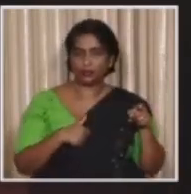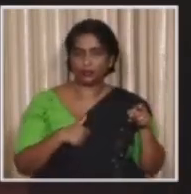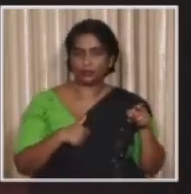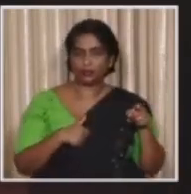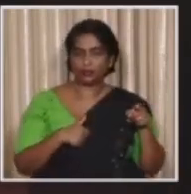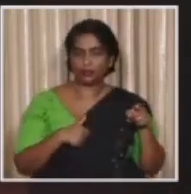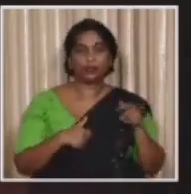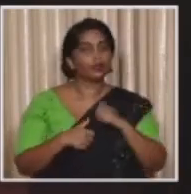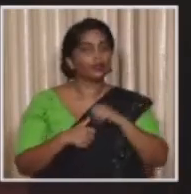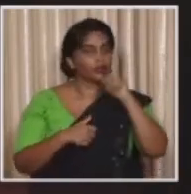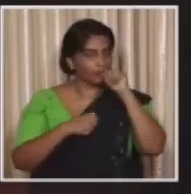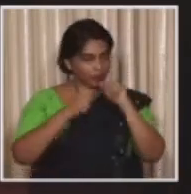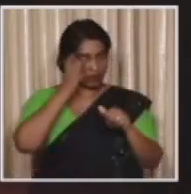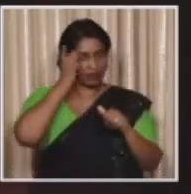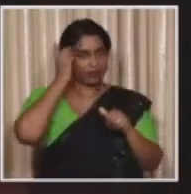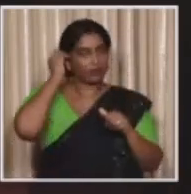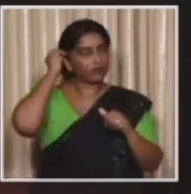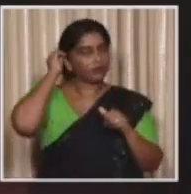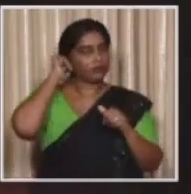ඇත්ත වශයෙන්ම